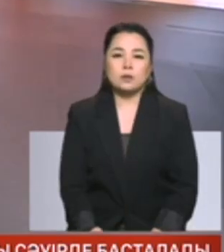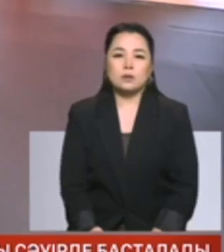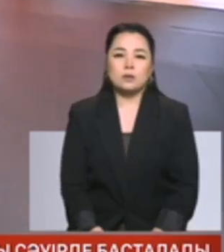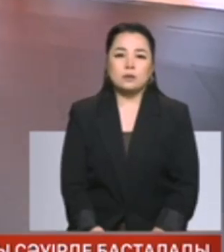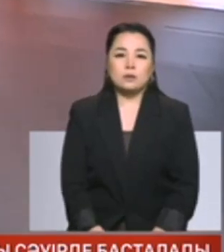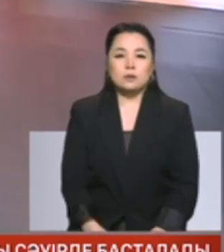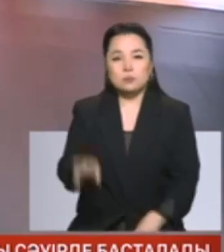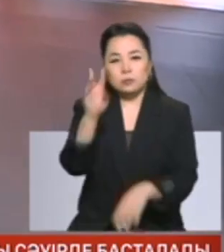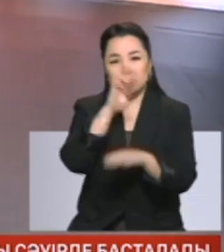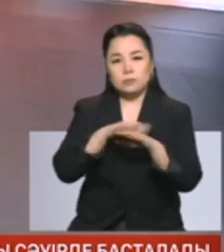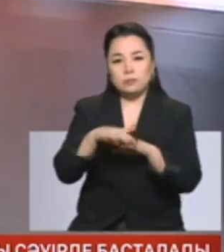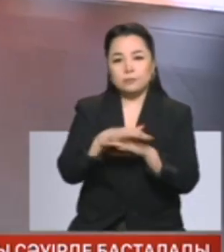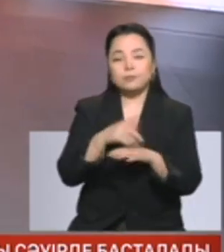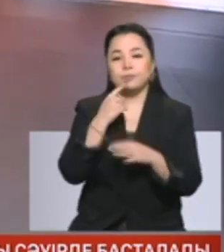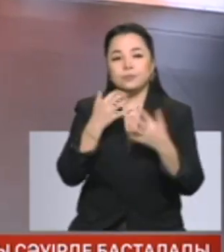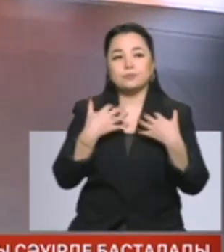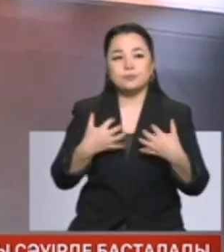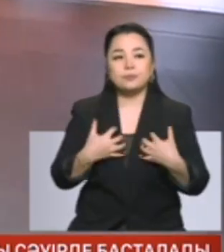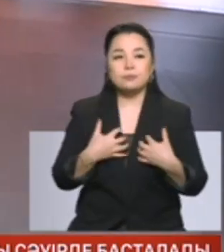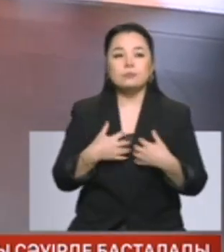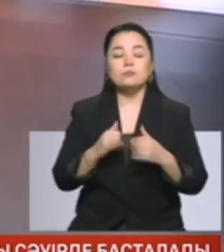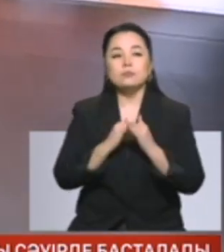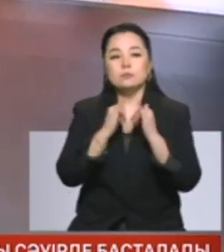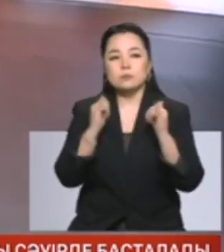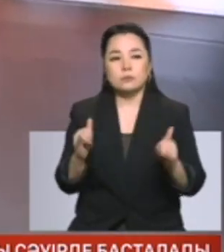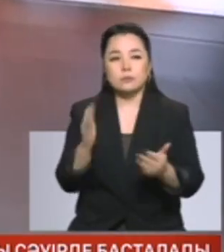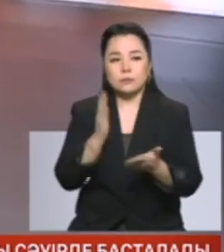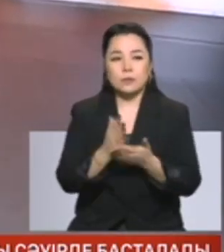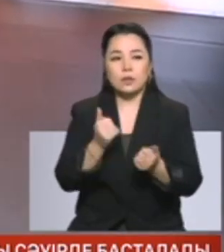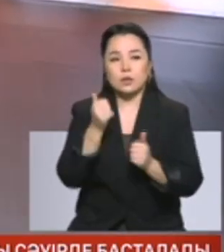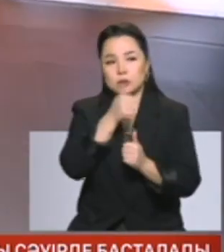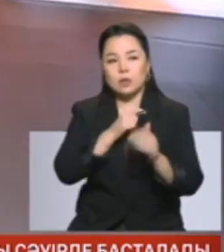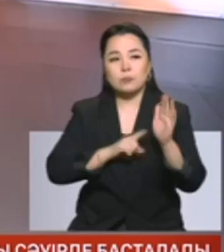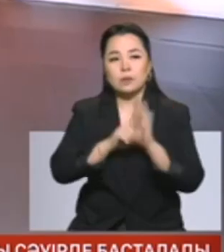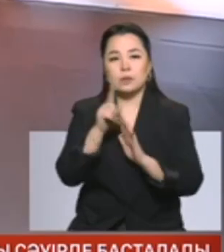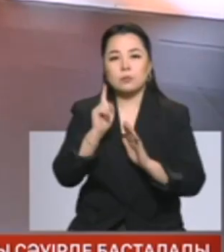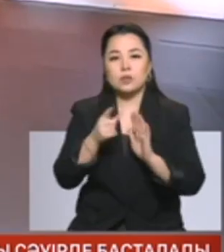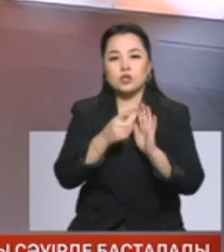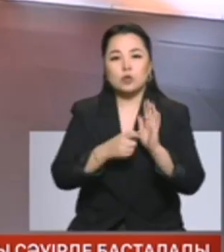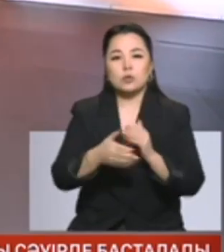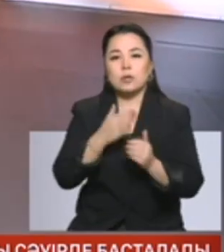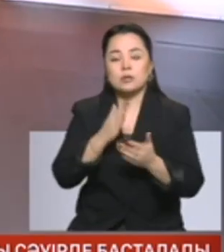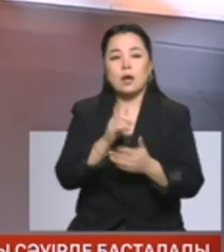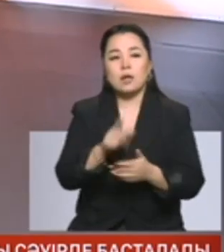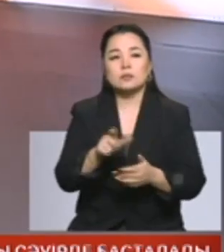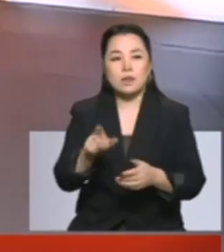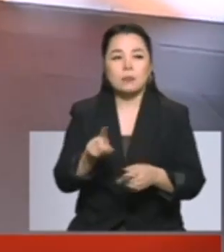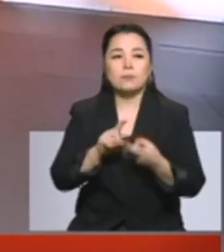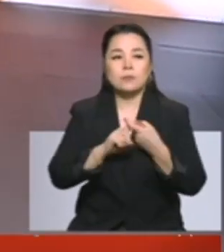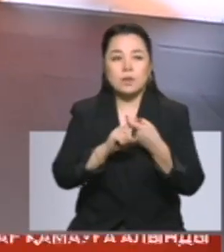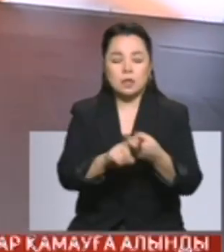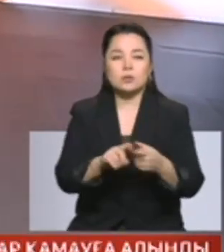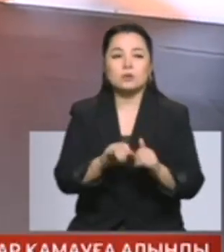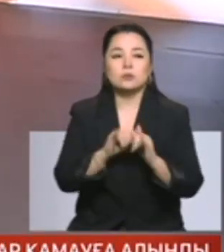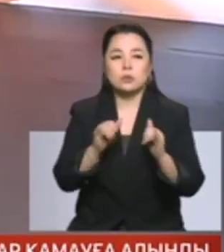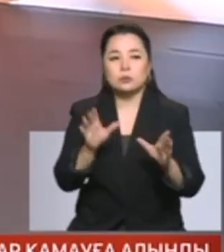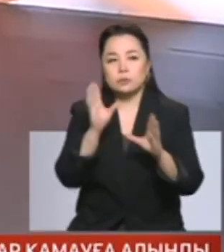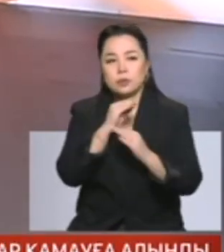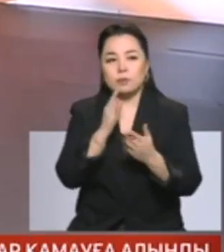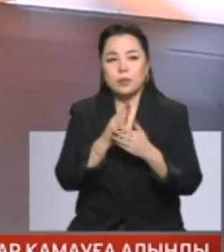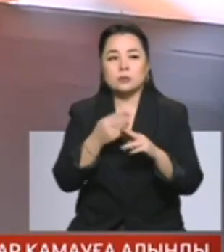Өзгеде тақырыптар, елімізде қызылша денде пара, тіпті жыл басынан бері 1700-ден астам адам індетті жұқтырып